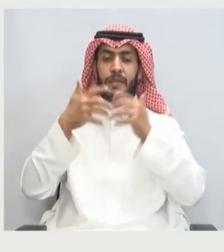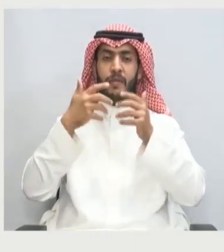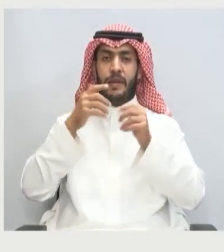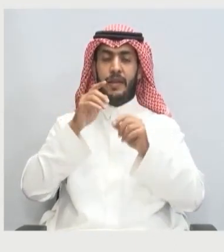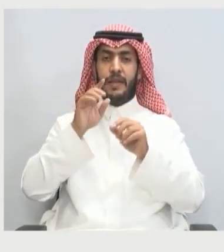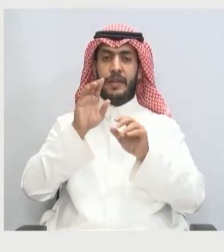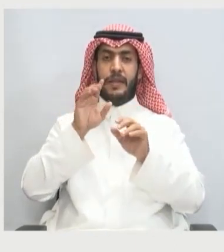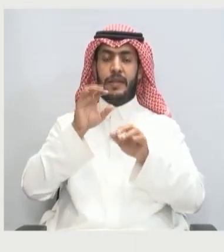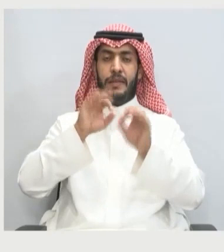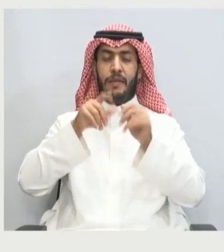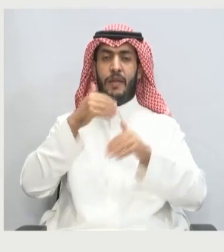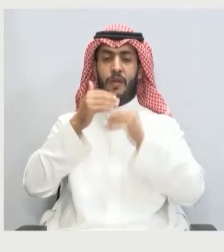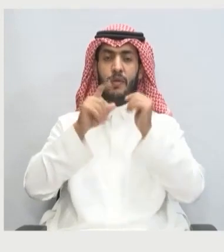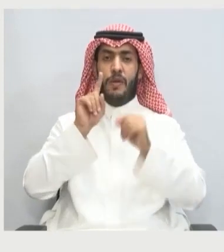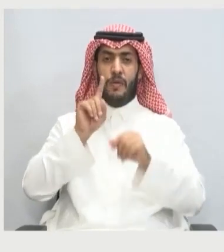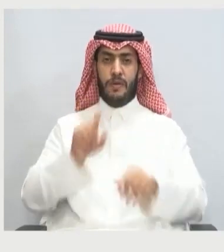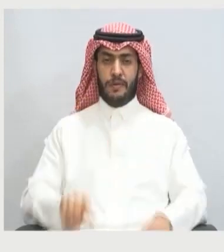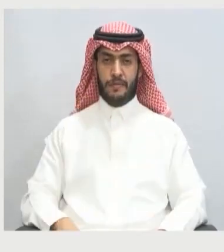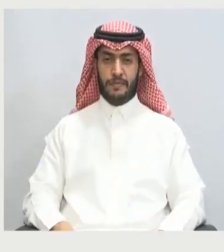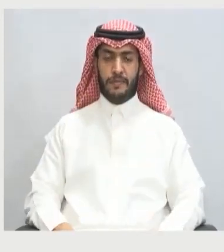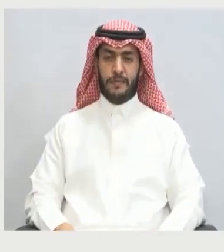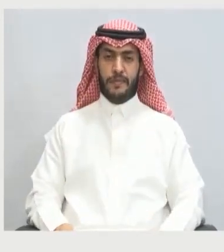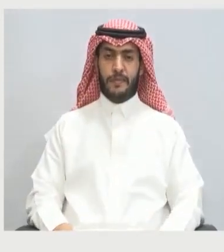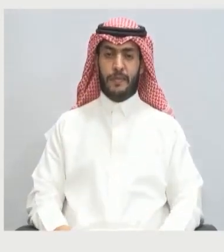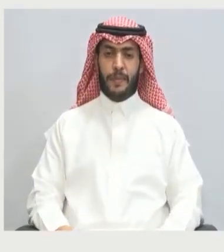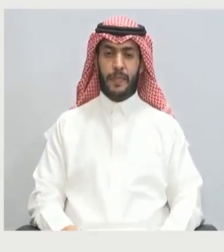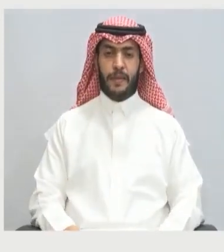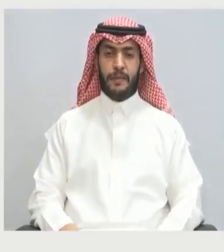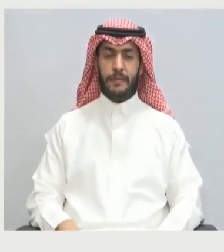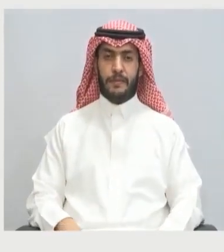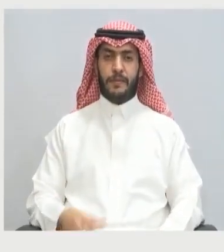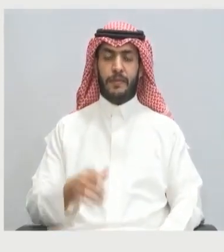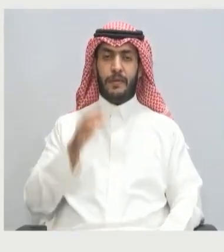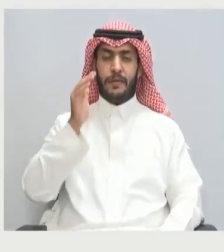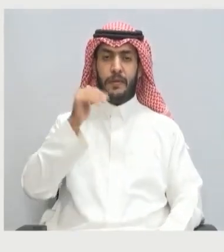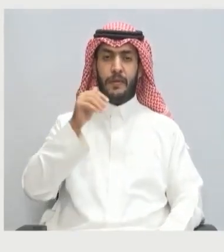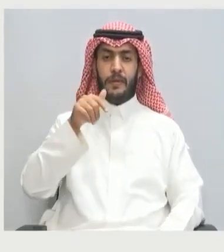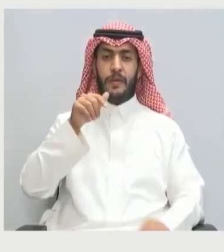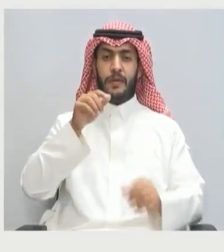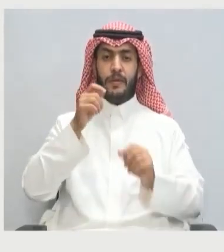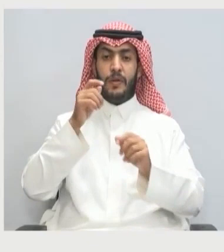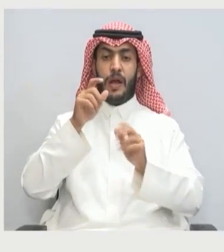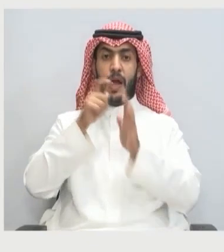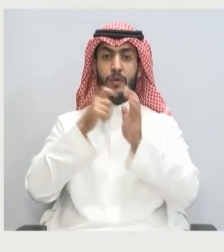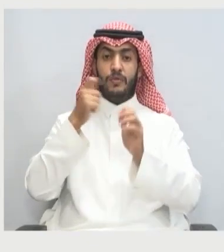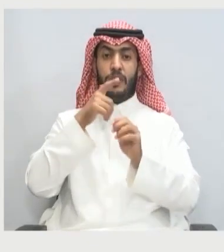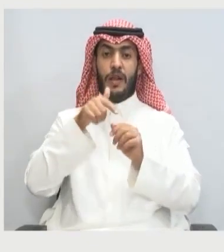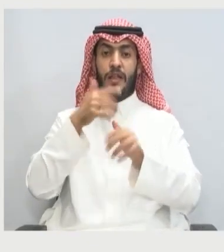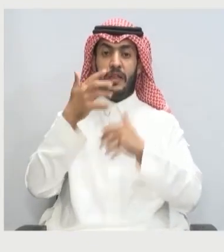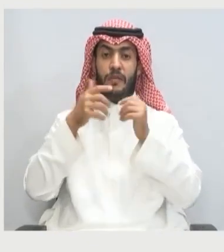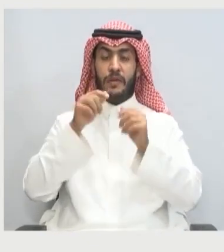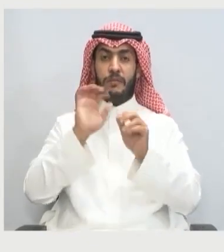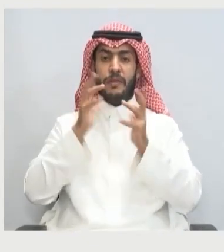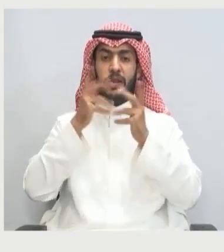التفاعل عباره عن خطوه واحده ايضا قلنا ان قانون السرعه يبين ان سرعه التفاعل